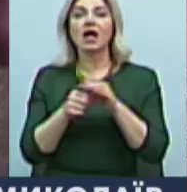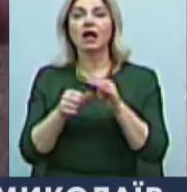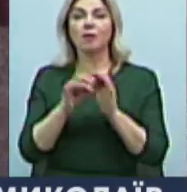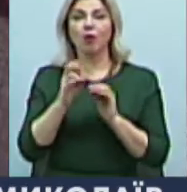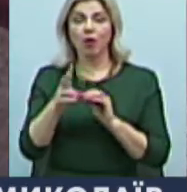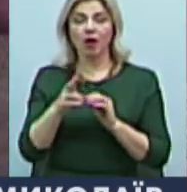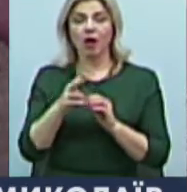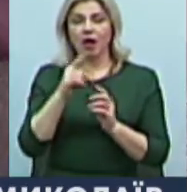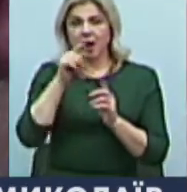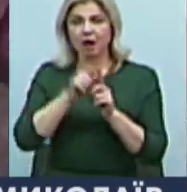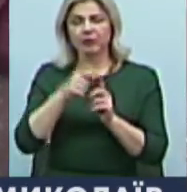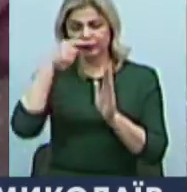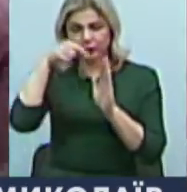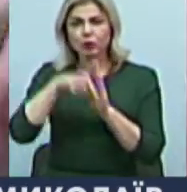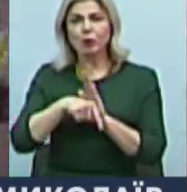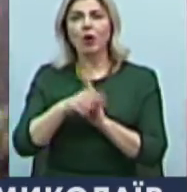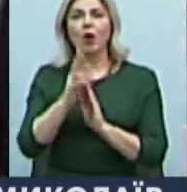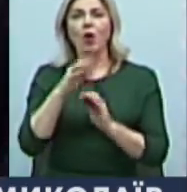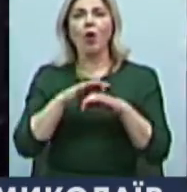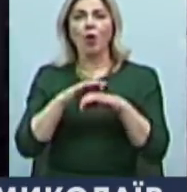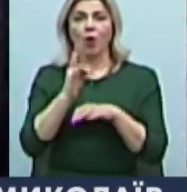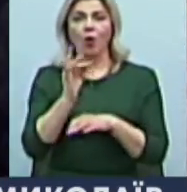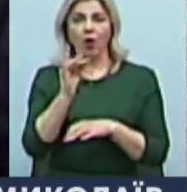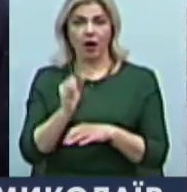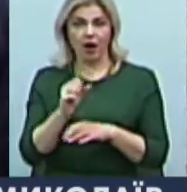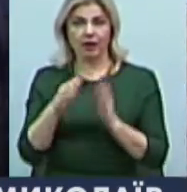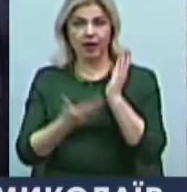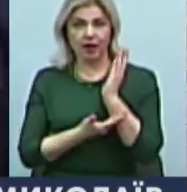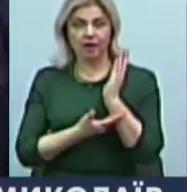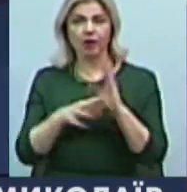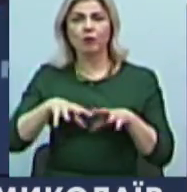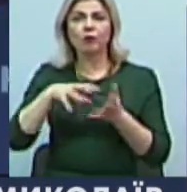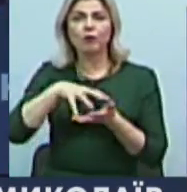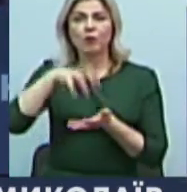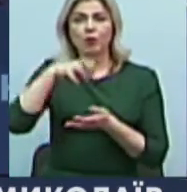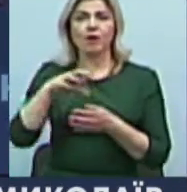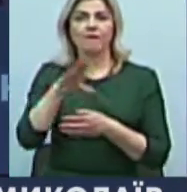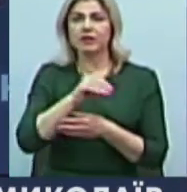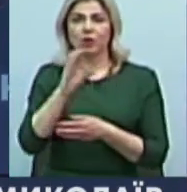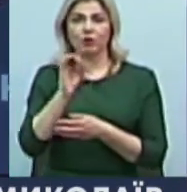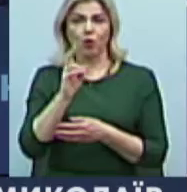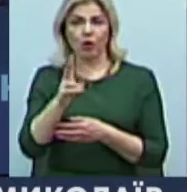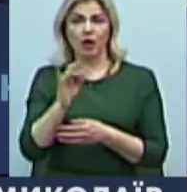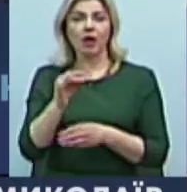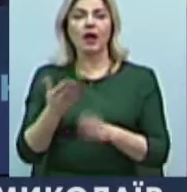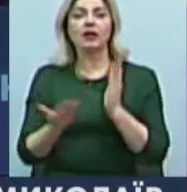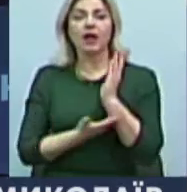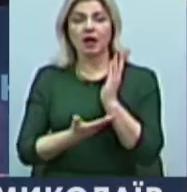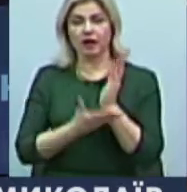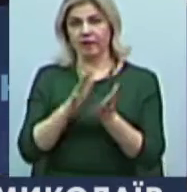впивається в кору дерева, потім витягує всі соки, дерево